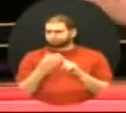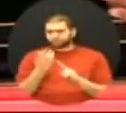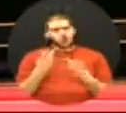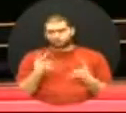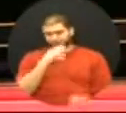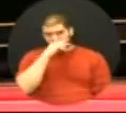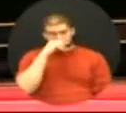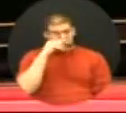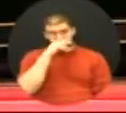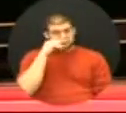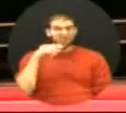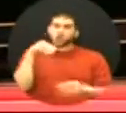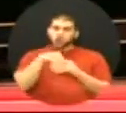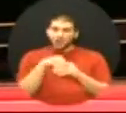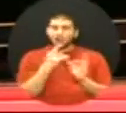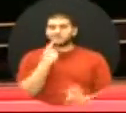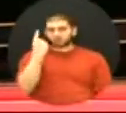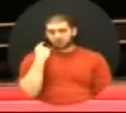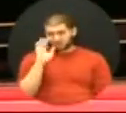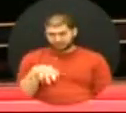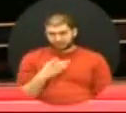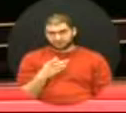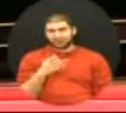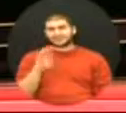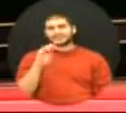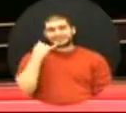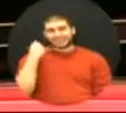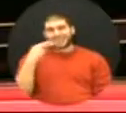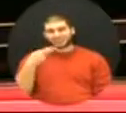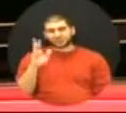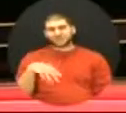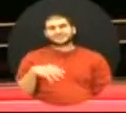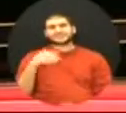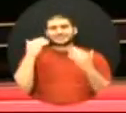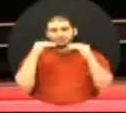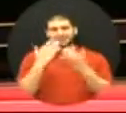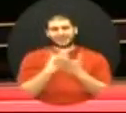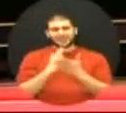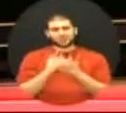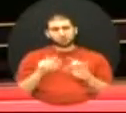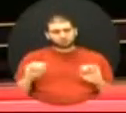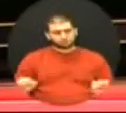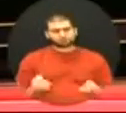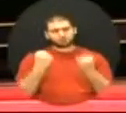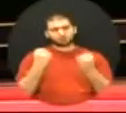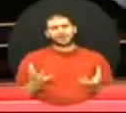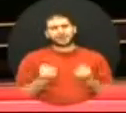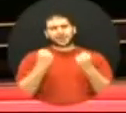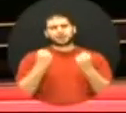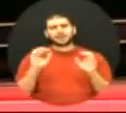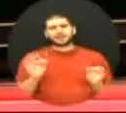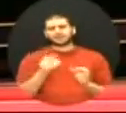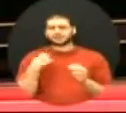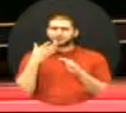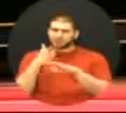משנה. כולל בשנה שעברה. כשבוז'י הרצוג וציפי לבני החליטו להרים את הטקס הזה, ניגשתי אליהם בכנסת פה, אמרתי להם,